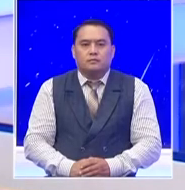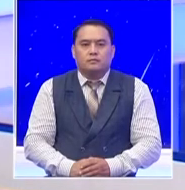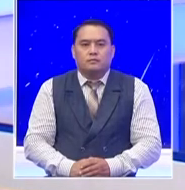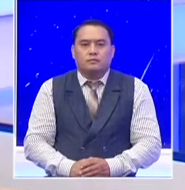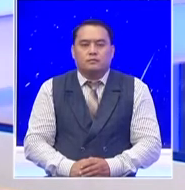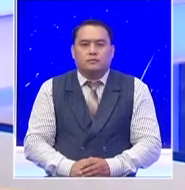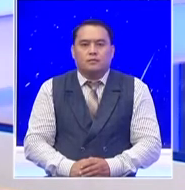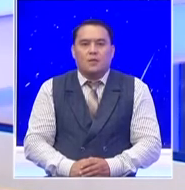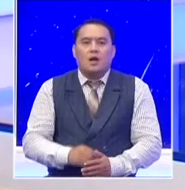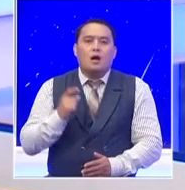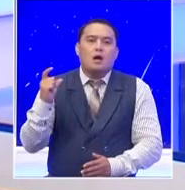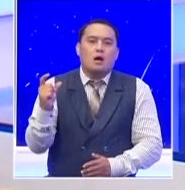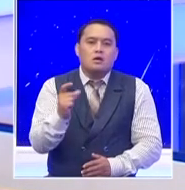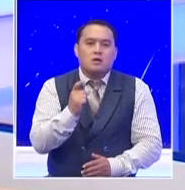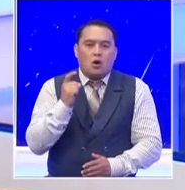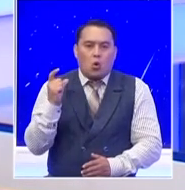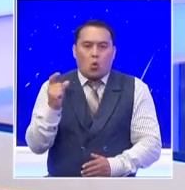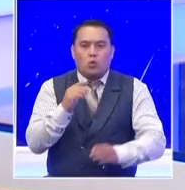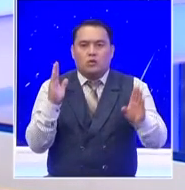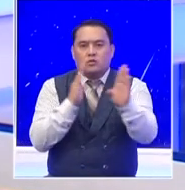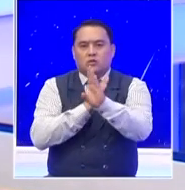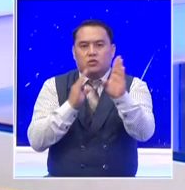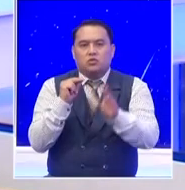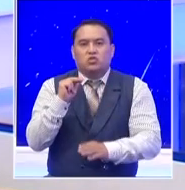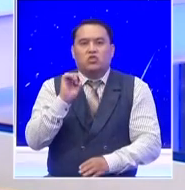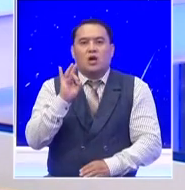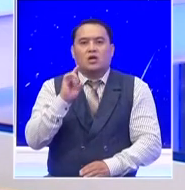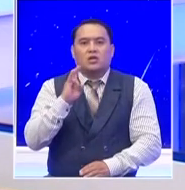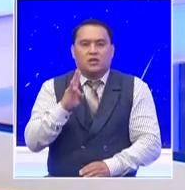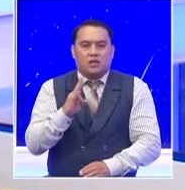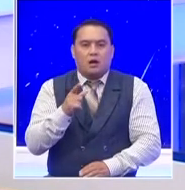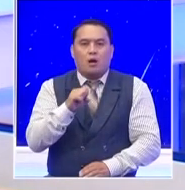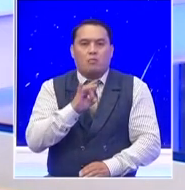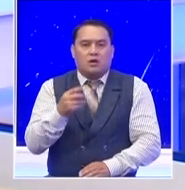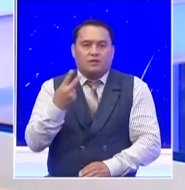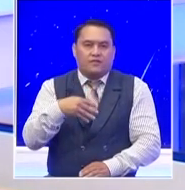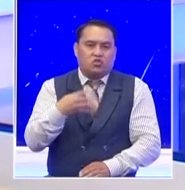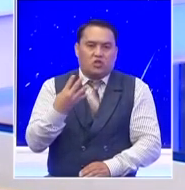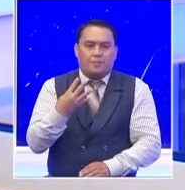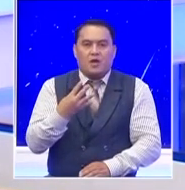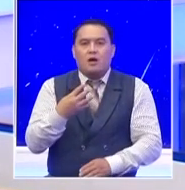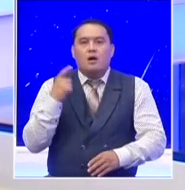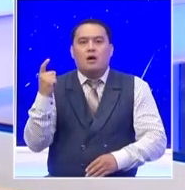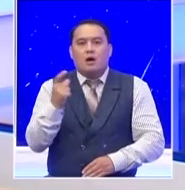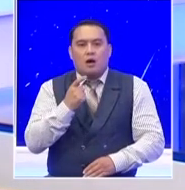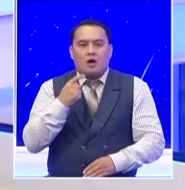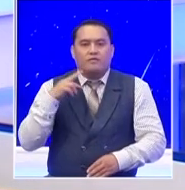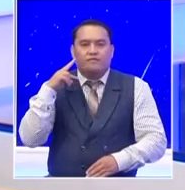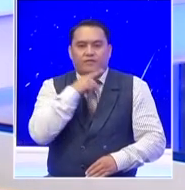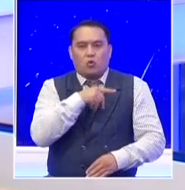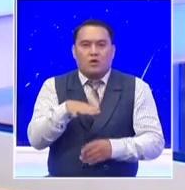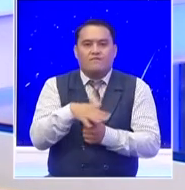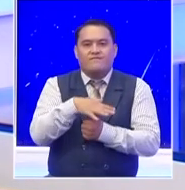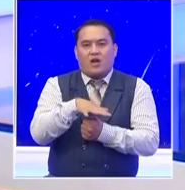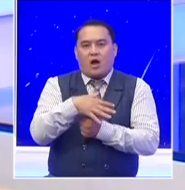Рассыпается на глазах. Экологи обеспокоены судьбой Чарынского каньона, передает Хабар-24. По словам экоактивистов, вред наносят